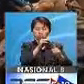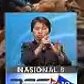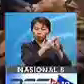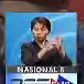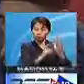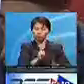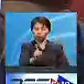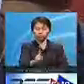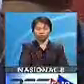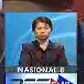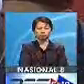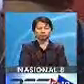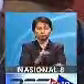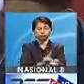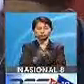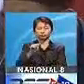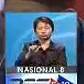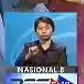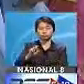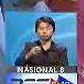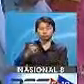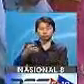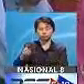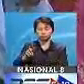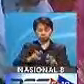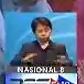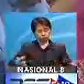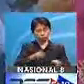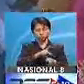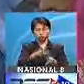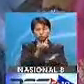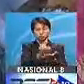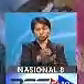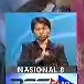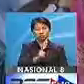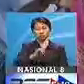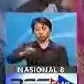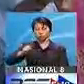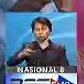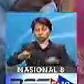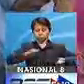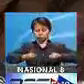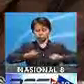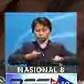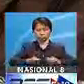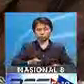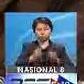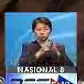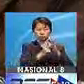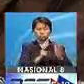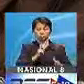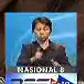tidak. Datuk Dr. Ashraf Wajdi yang juga panel pakar ekonomi Islam Jawatankuasa Tadbir Urus Indeks Syariah